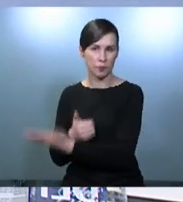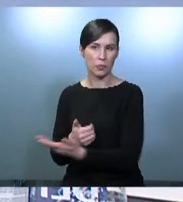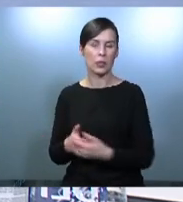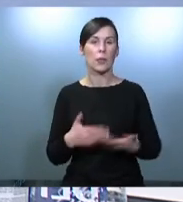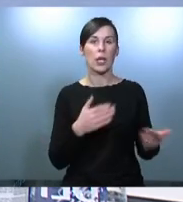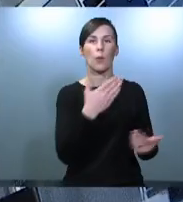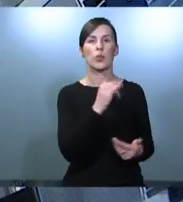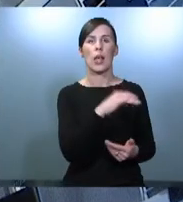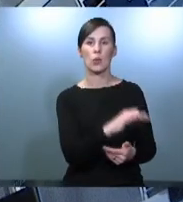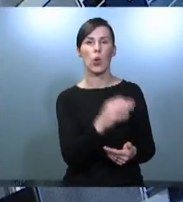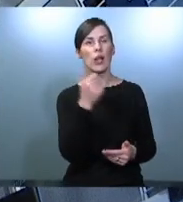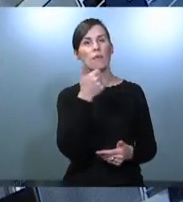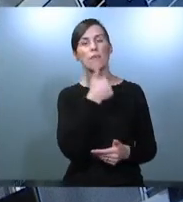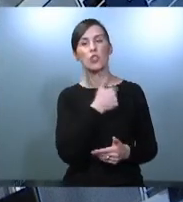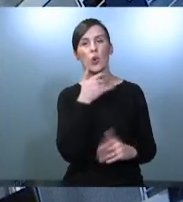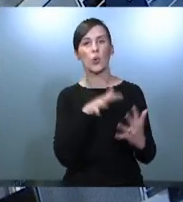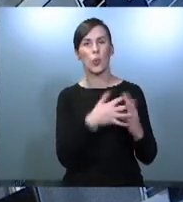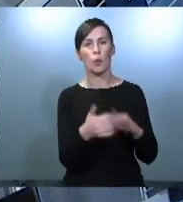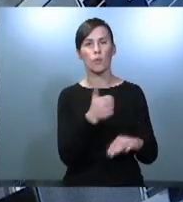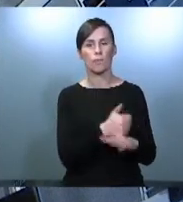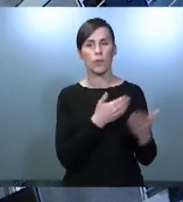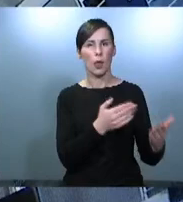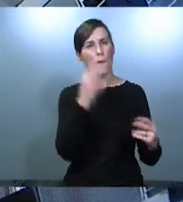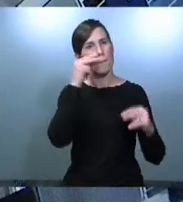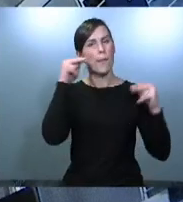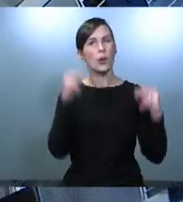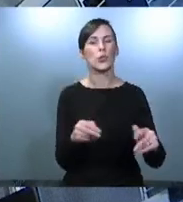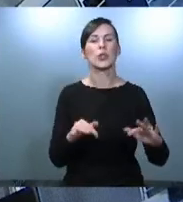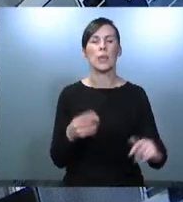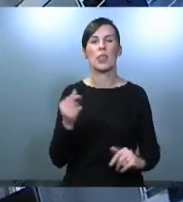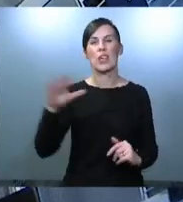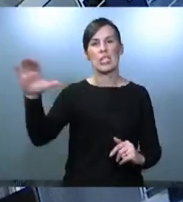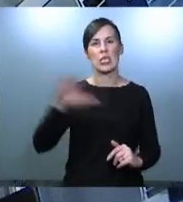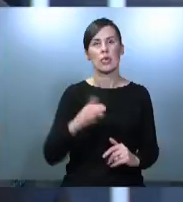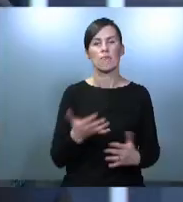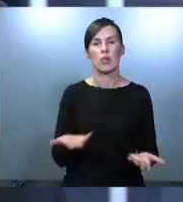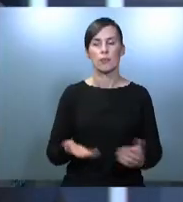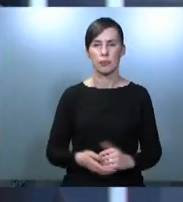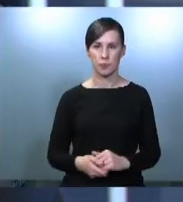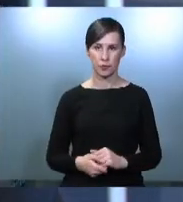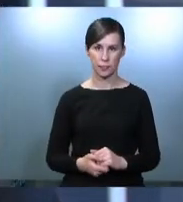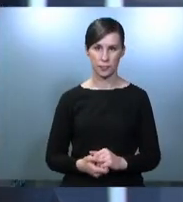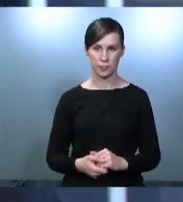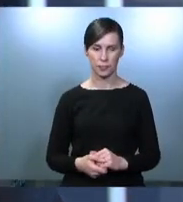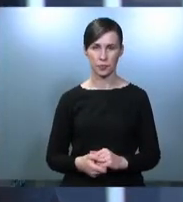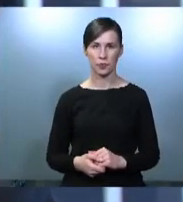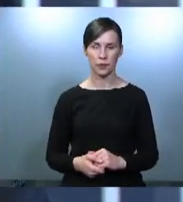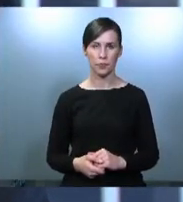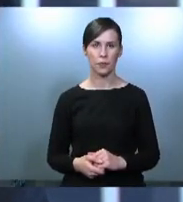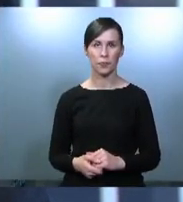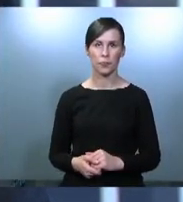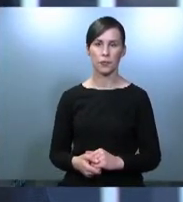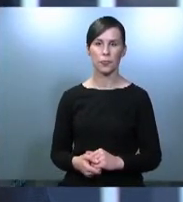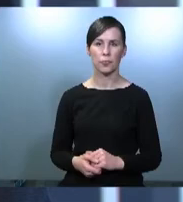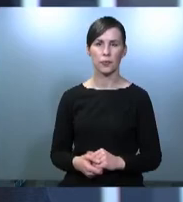Viktoro Amunteno, Lietuvos Žaliųjų sąjungos požiūrio į galimybes pritraukti naujas investicijas. Ačiū labai, aš noriu grįžti dar prie to, apie ką